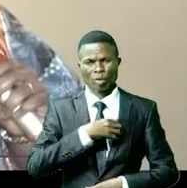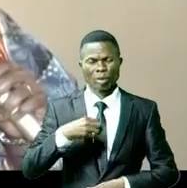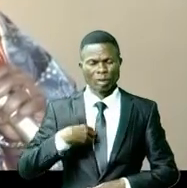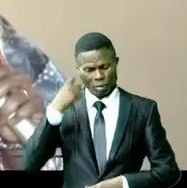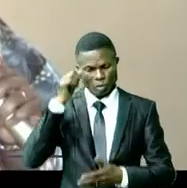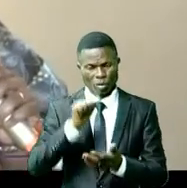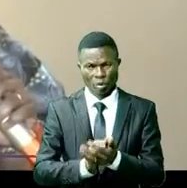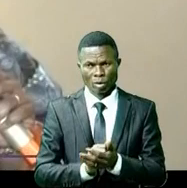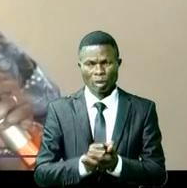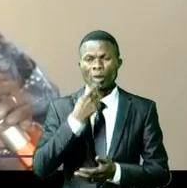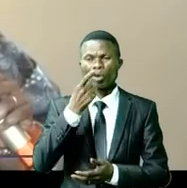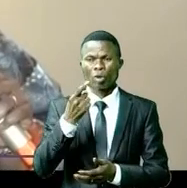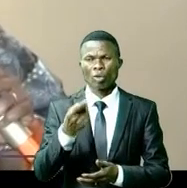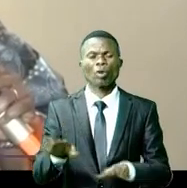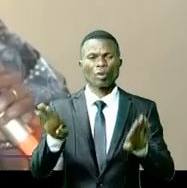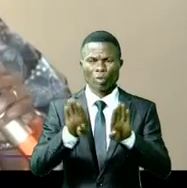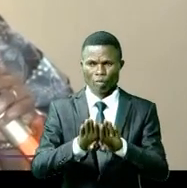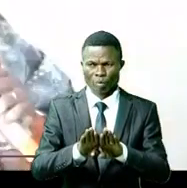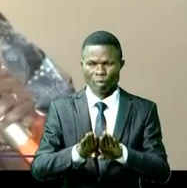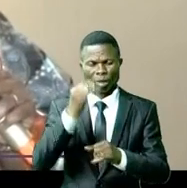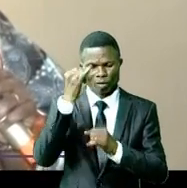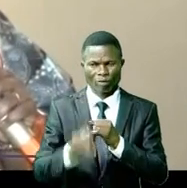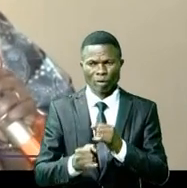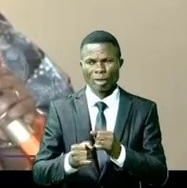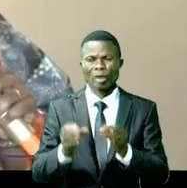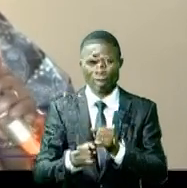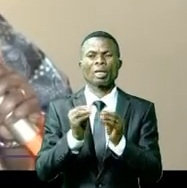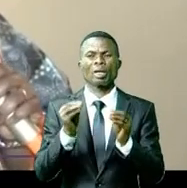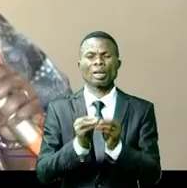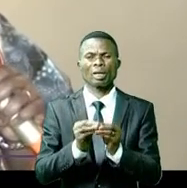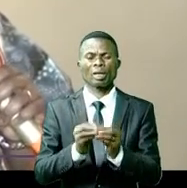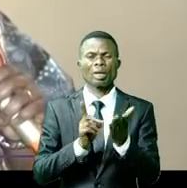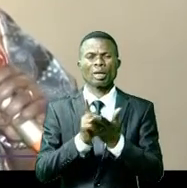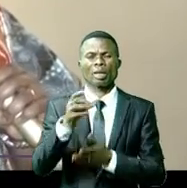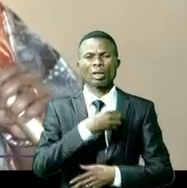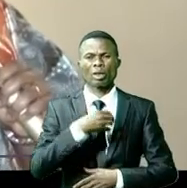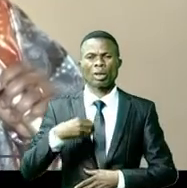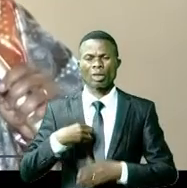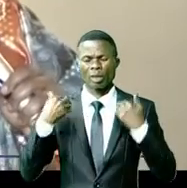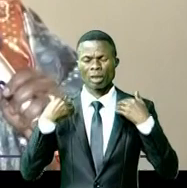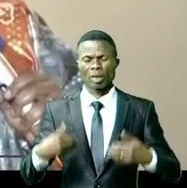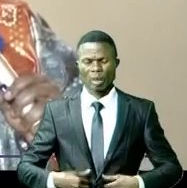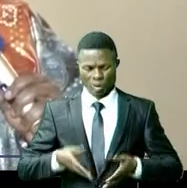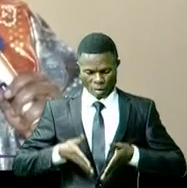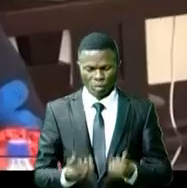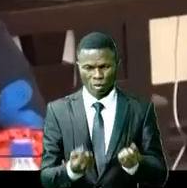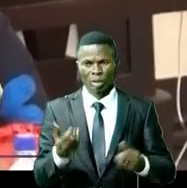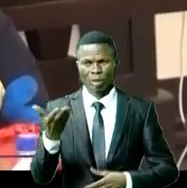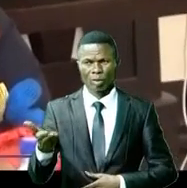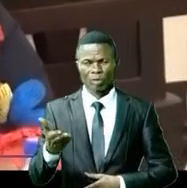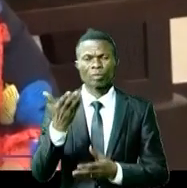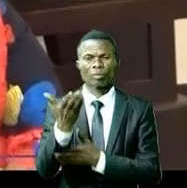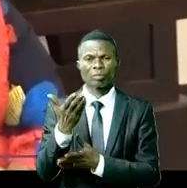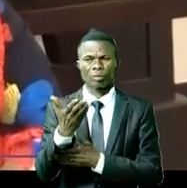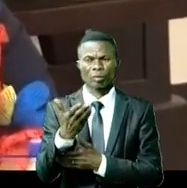ce, je déclare clos cette table ronde sur les droits de la santé sexuelle et reproductive. Pour rappel,